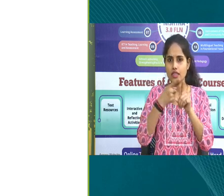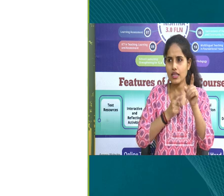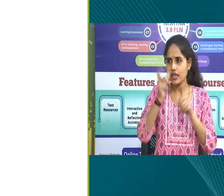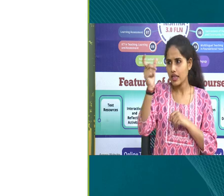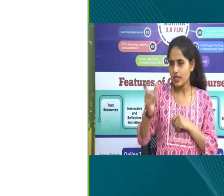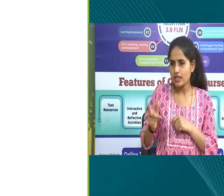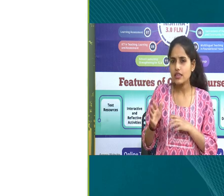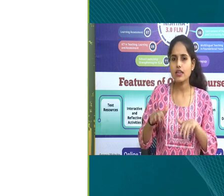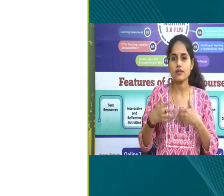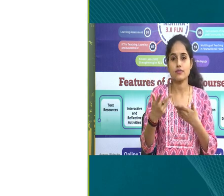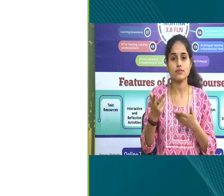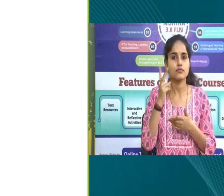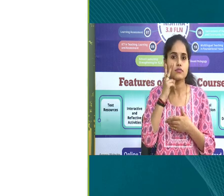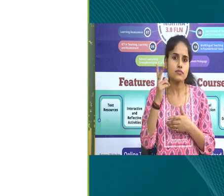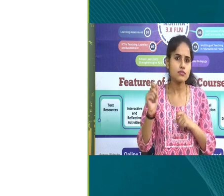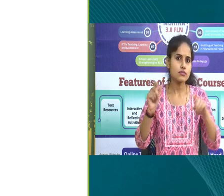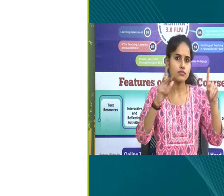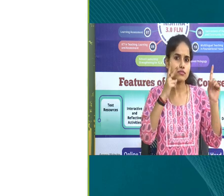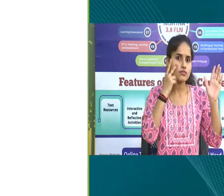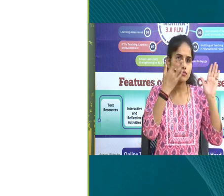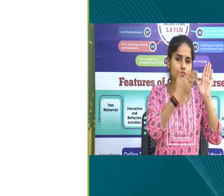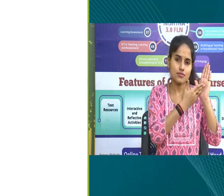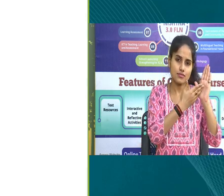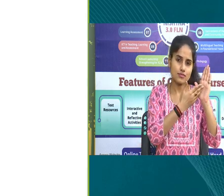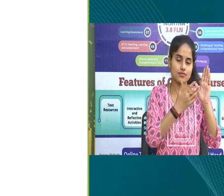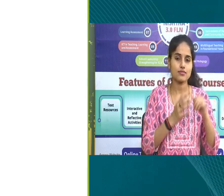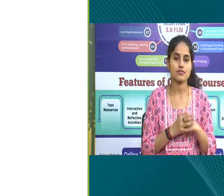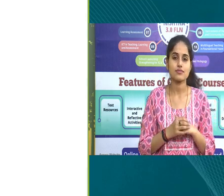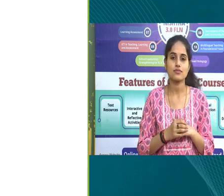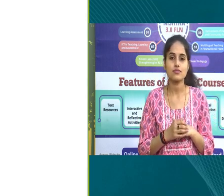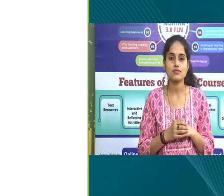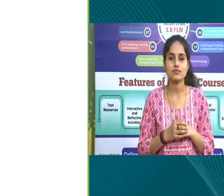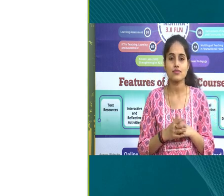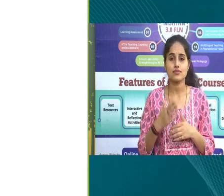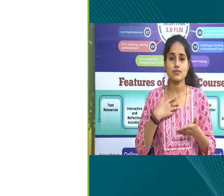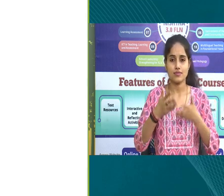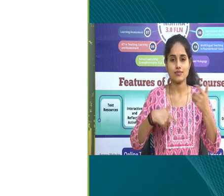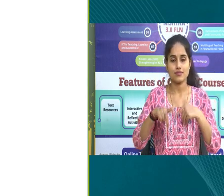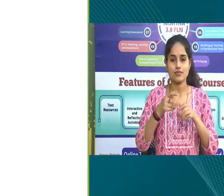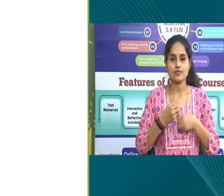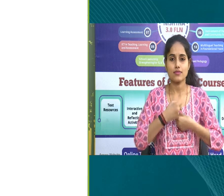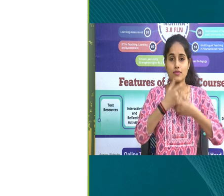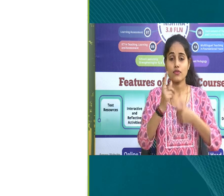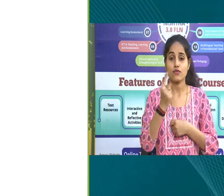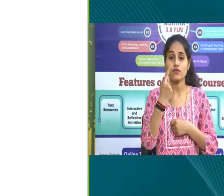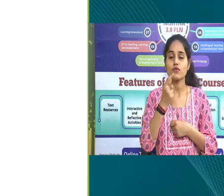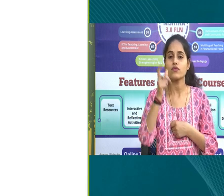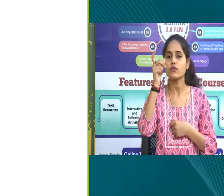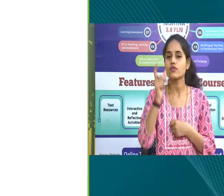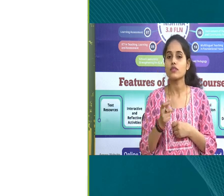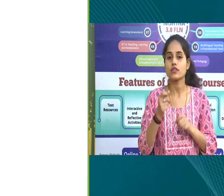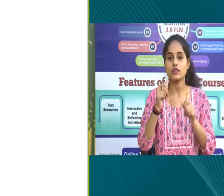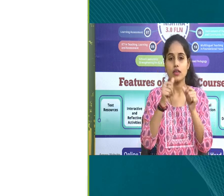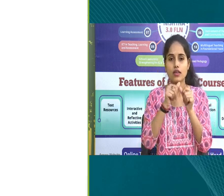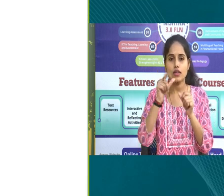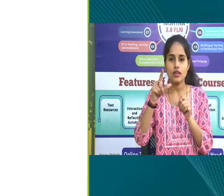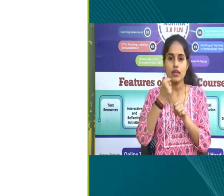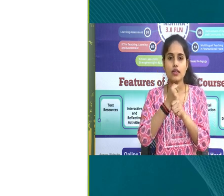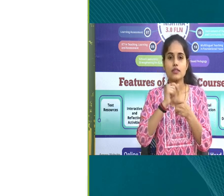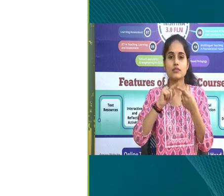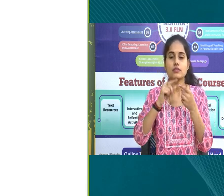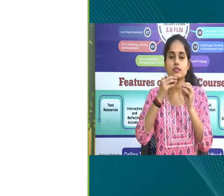आप कीवर्ड जो है हमारे आज के सेशन के उन्हें साइन लैंग्वेज में इंटरफेयर करें पहला है अलजेब्राइक